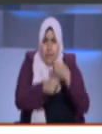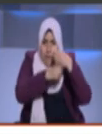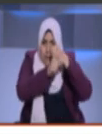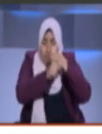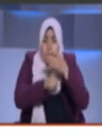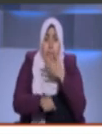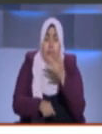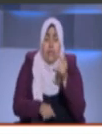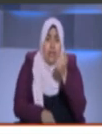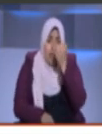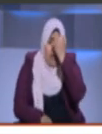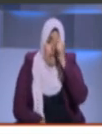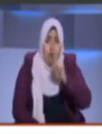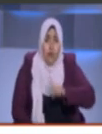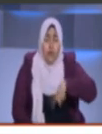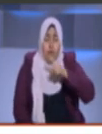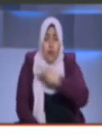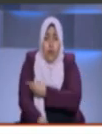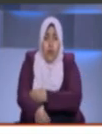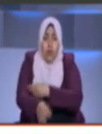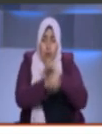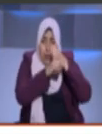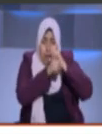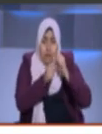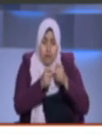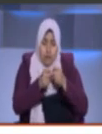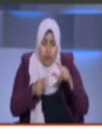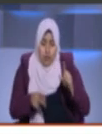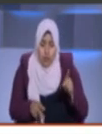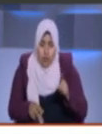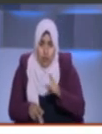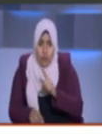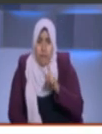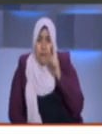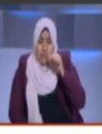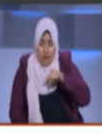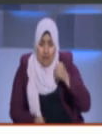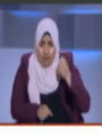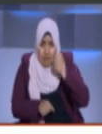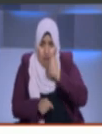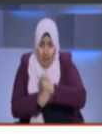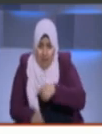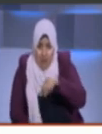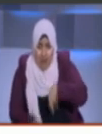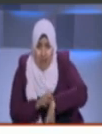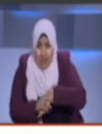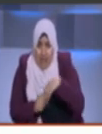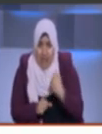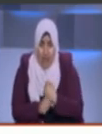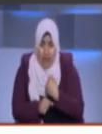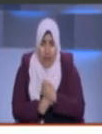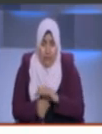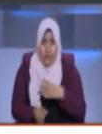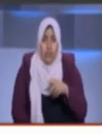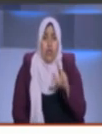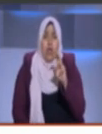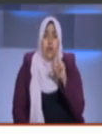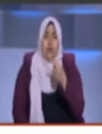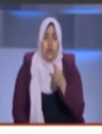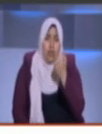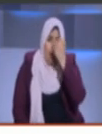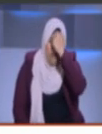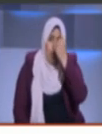100,000 اختبار في اليوم بحلول نهايه هذا الشهر، ولكن حتى الان بريطانيا لا تجري سوى من 15,000